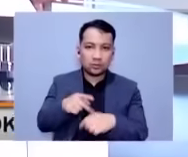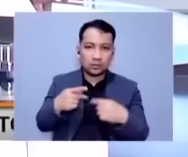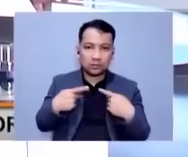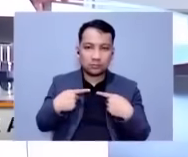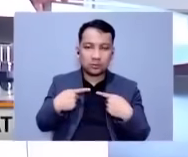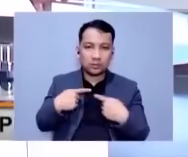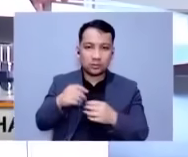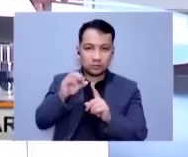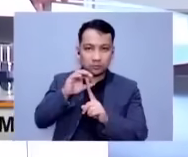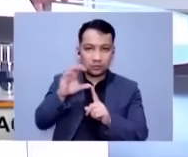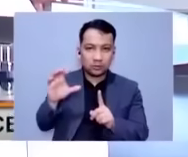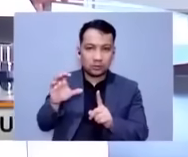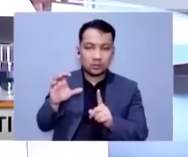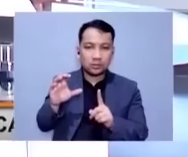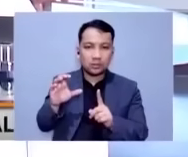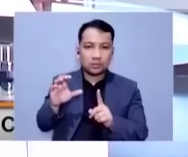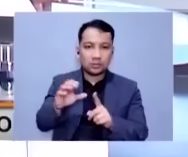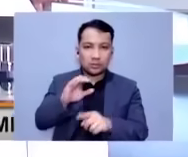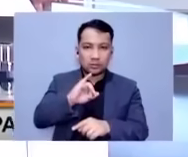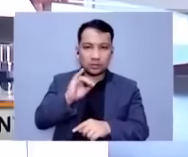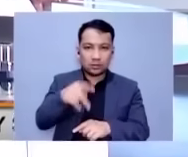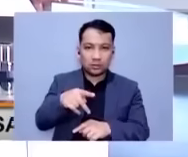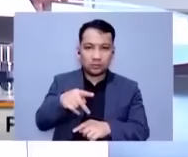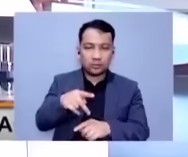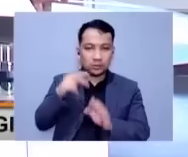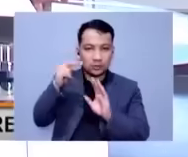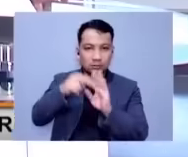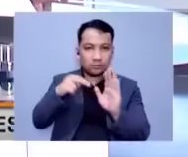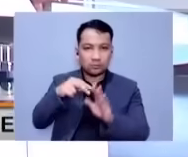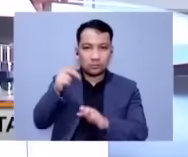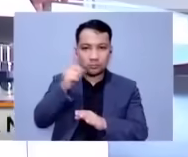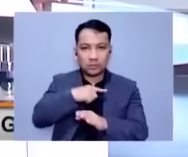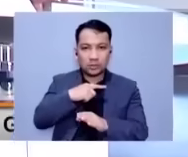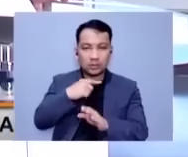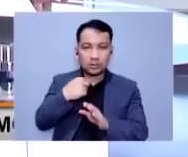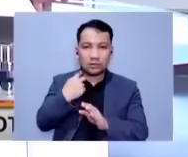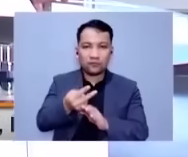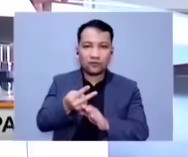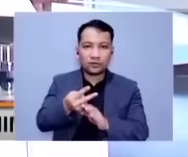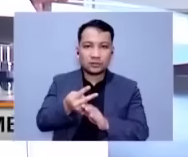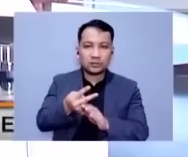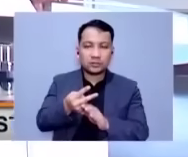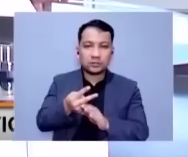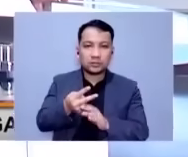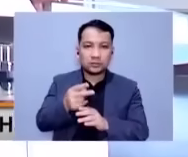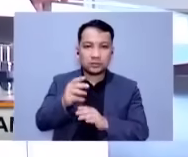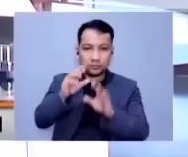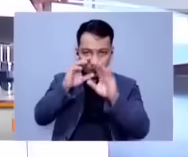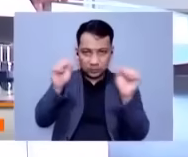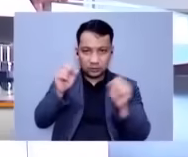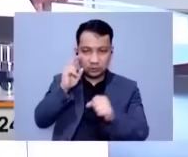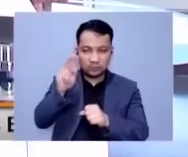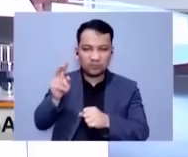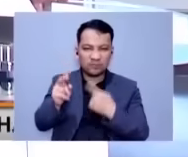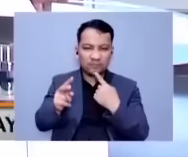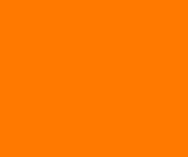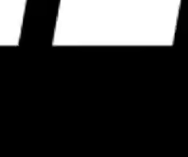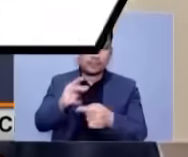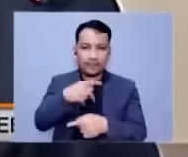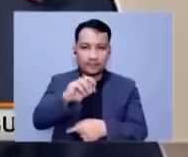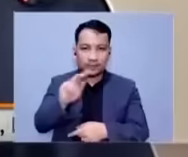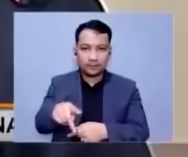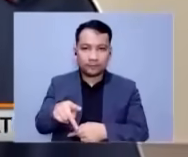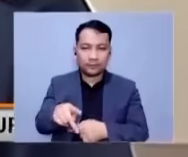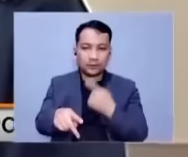Pakistan, nagbula ang IP address ng mga video na may peking boses ni Pangulong Bongbong Marcos. Ayon yan sa PNP. Sabi ni